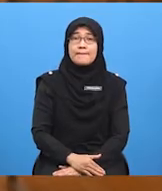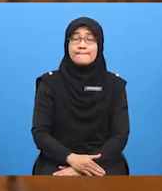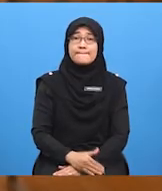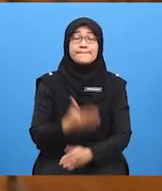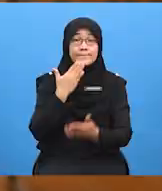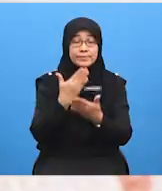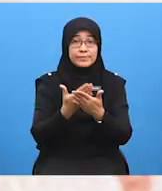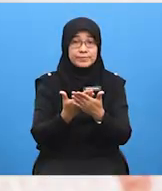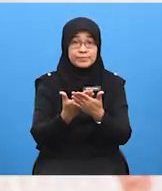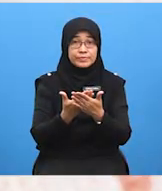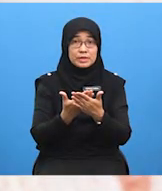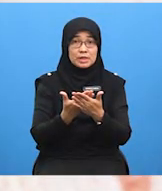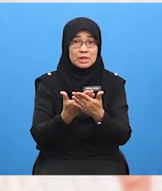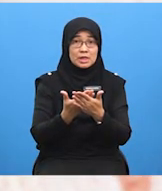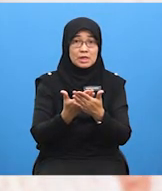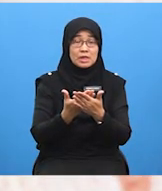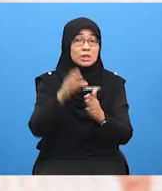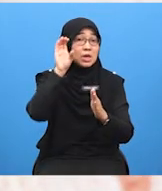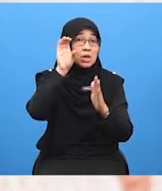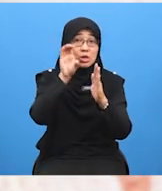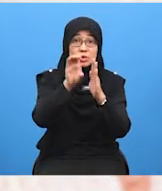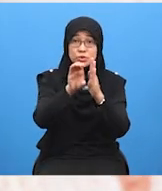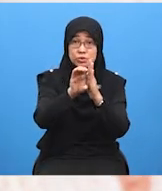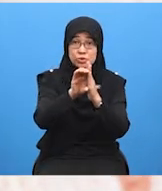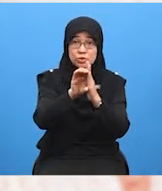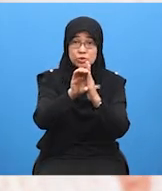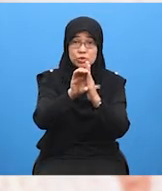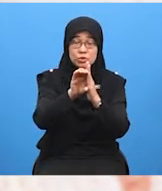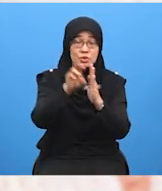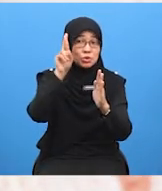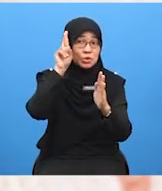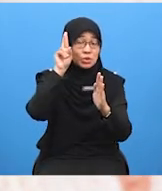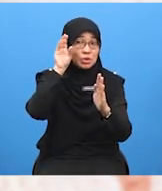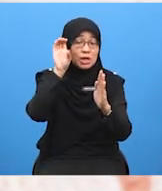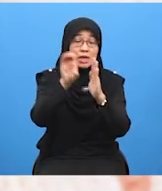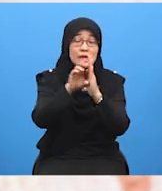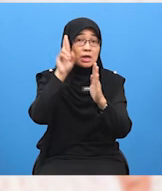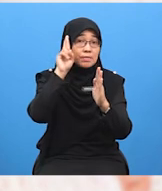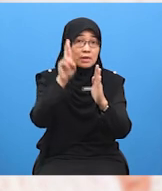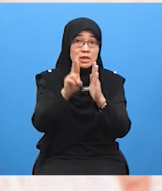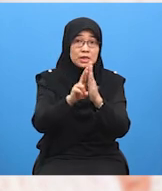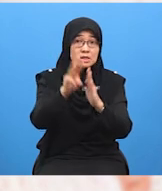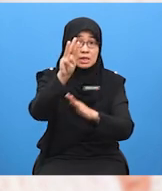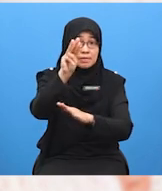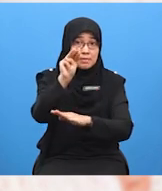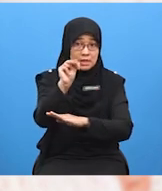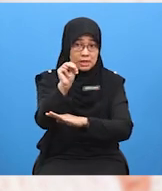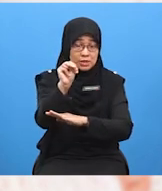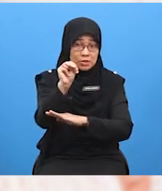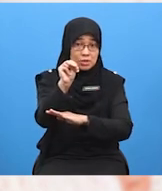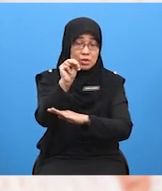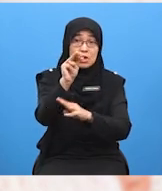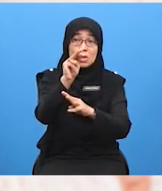Baiklah murid-murid, berikut merupakan contoh gambar rajah mikro pengawal dan mikro